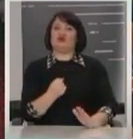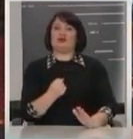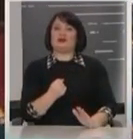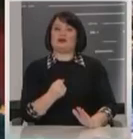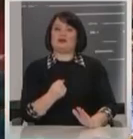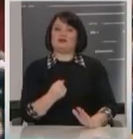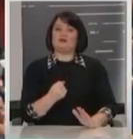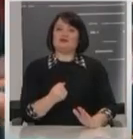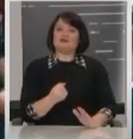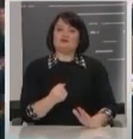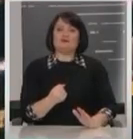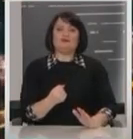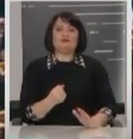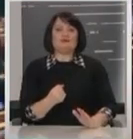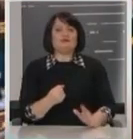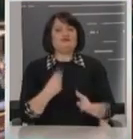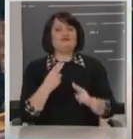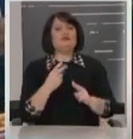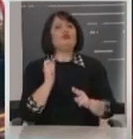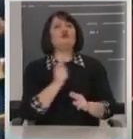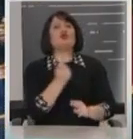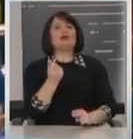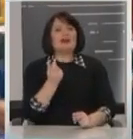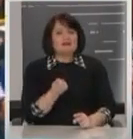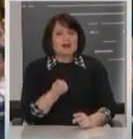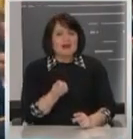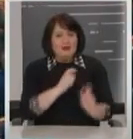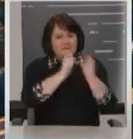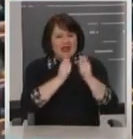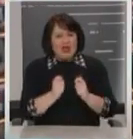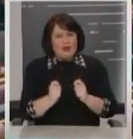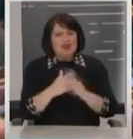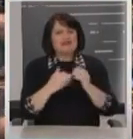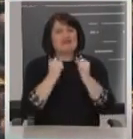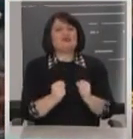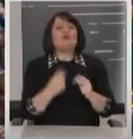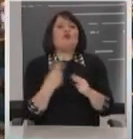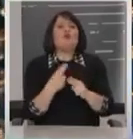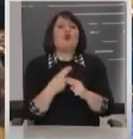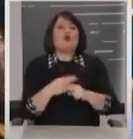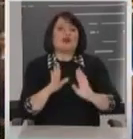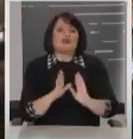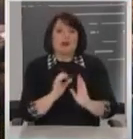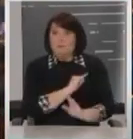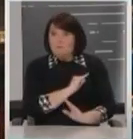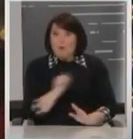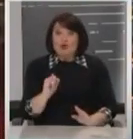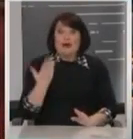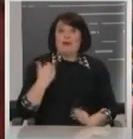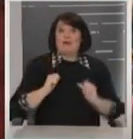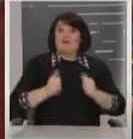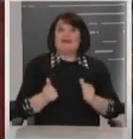πόρων και ταυτόχρονα έχοντας υλοποιήσει δομικές μεταρρυθμίσεις που ποτέ κανείς δεν